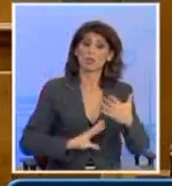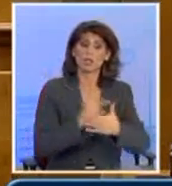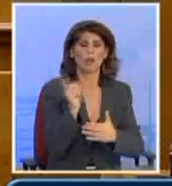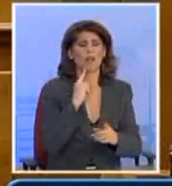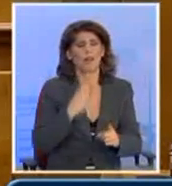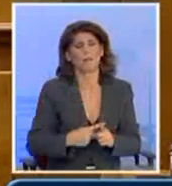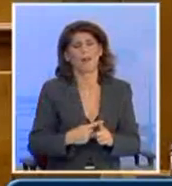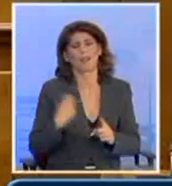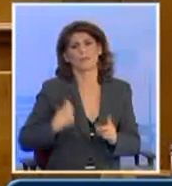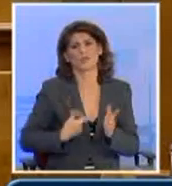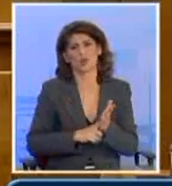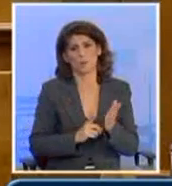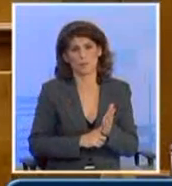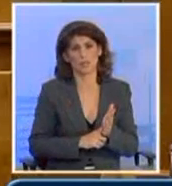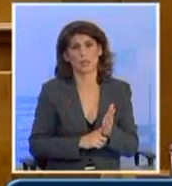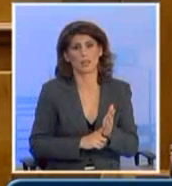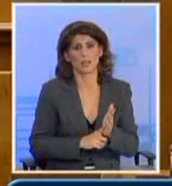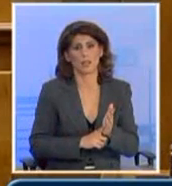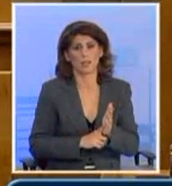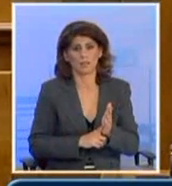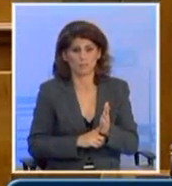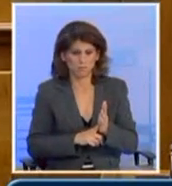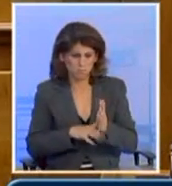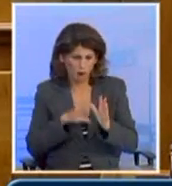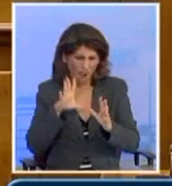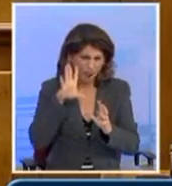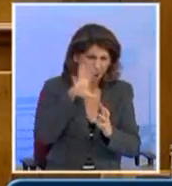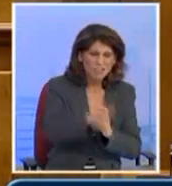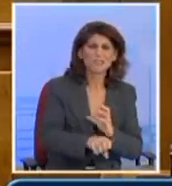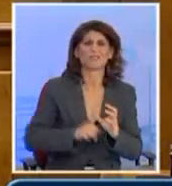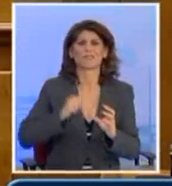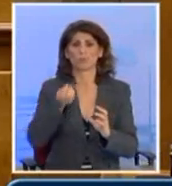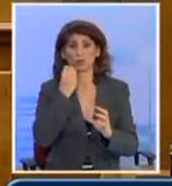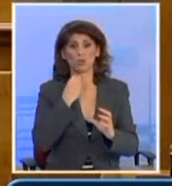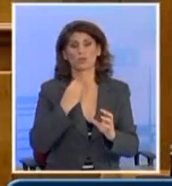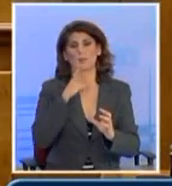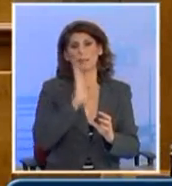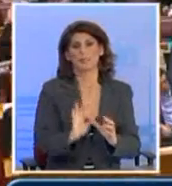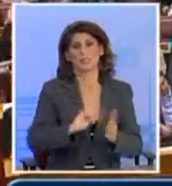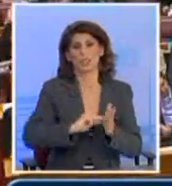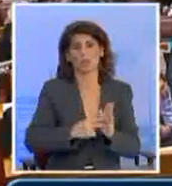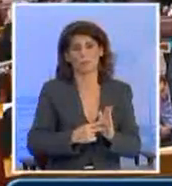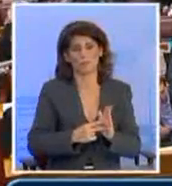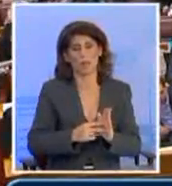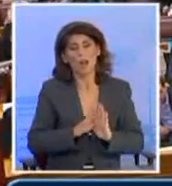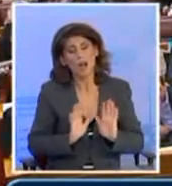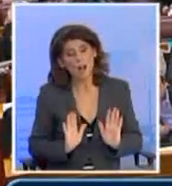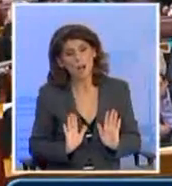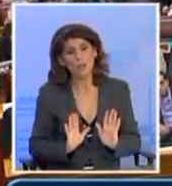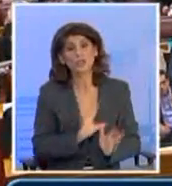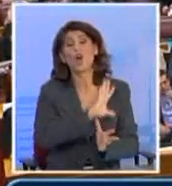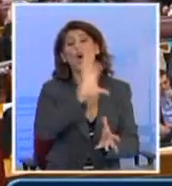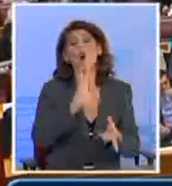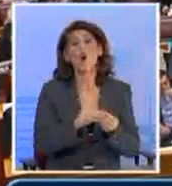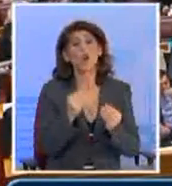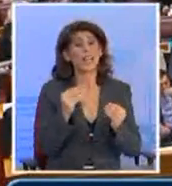απλώς δημοσιονομικοί που κανιβαλίζουν την πραγματική οικονομία. Άλλωστε, όλα τα